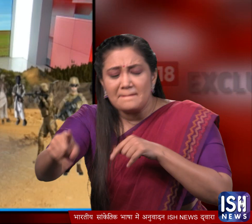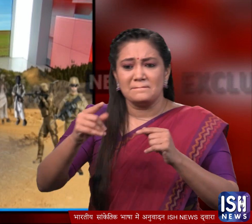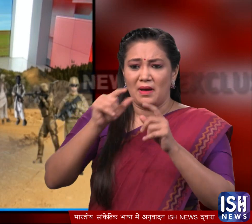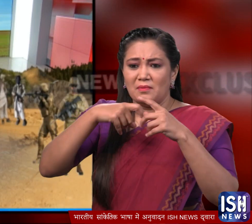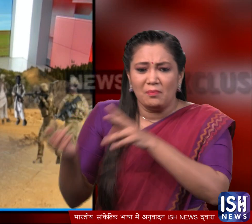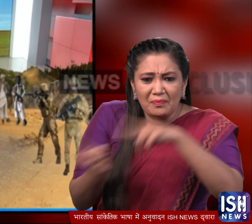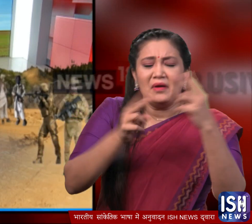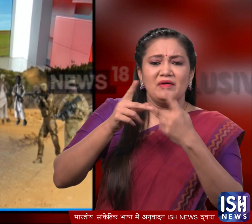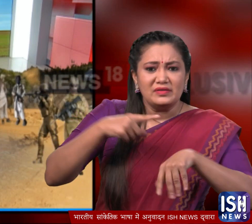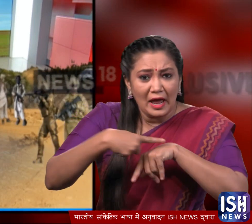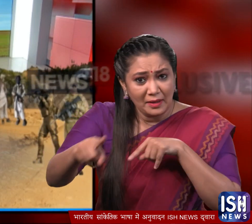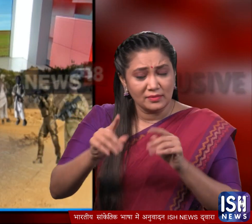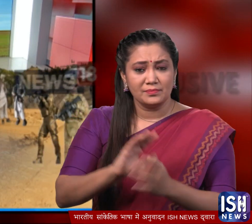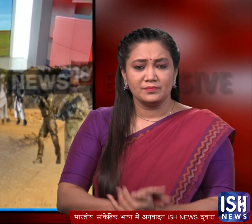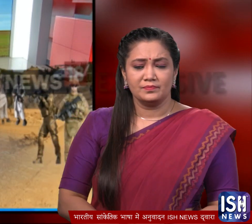मांगा तो उनका